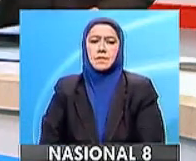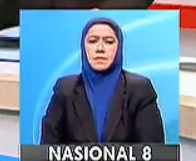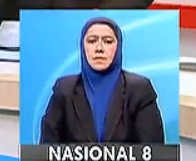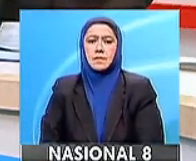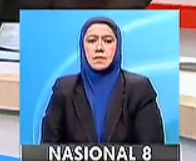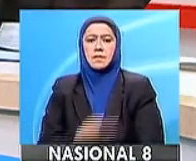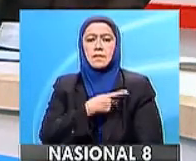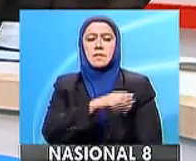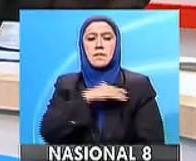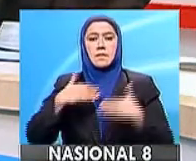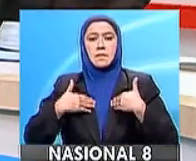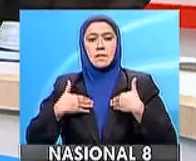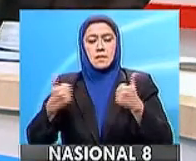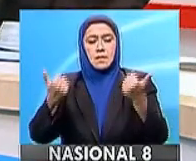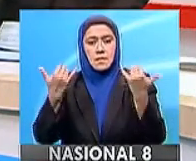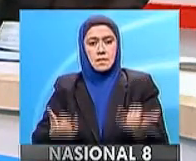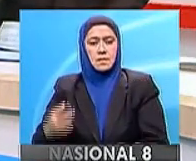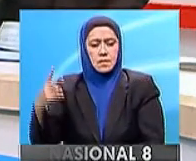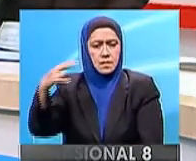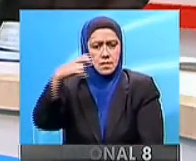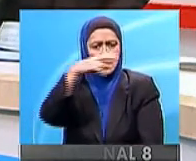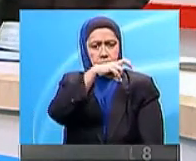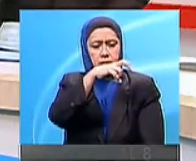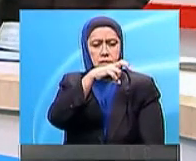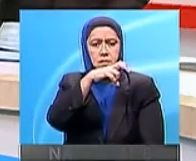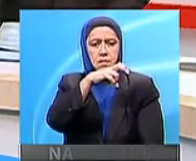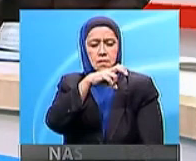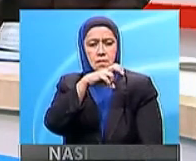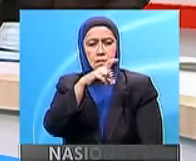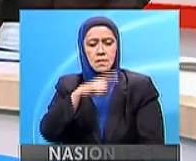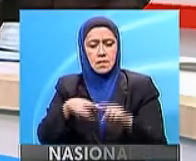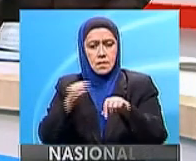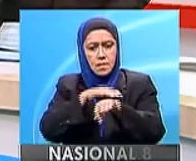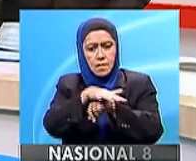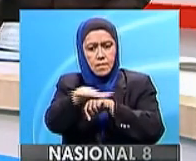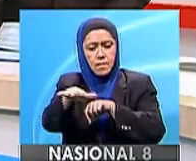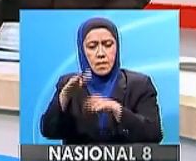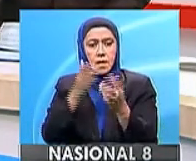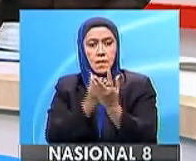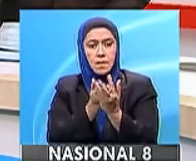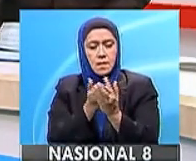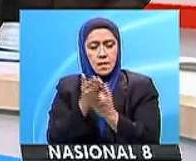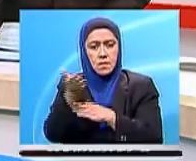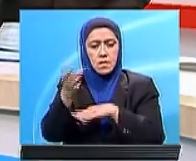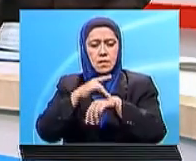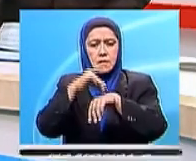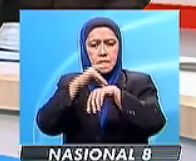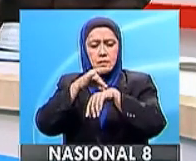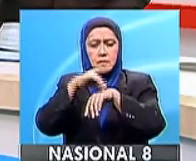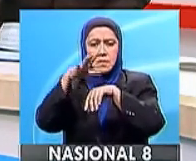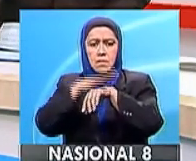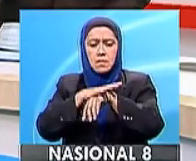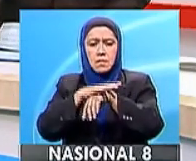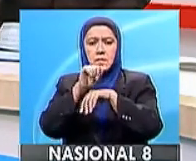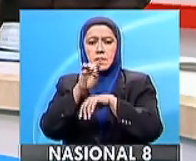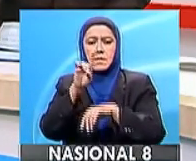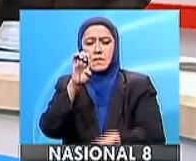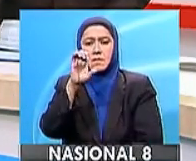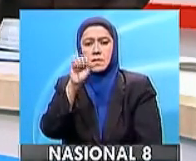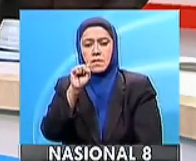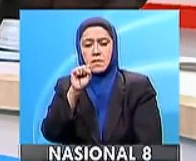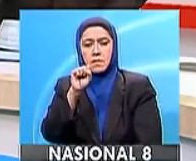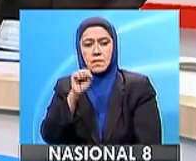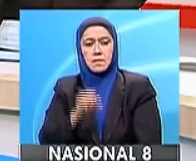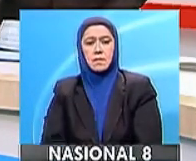Kementerian Kesihatan kini memantau virus Zika yang disebarkan menerusi nyamuk Aedes walaupun belum ada kes jangkitan virus itu dilaporkan di negara